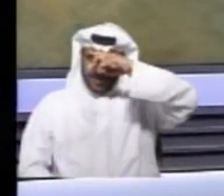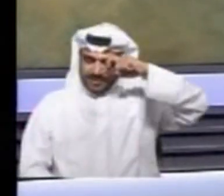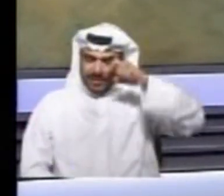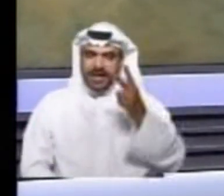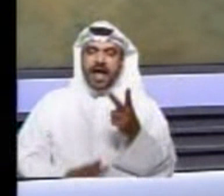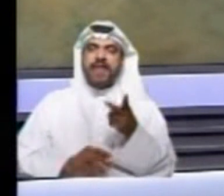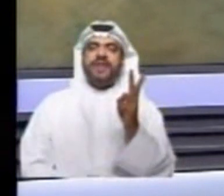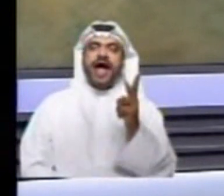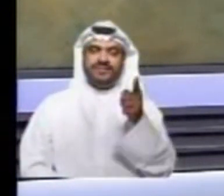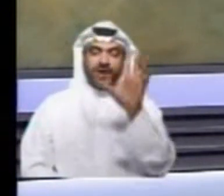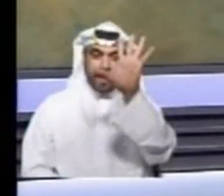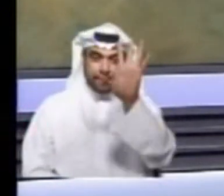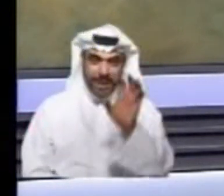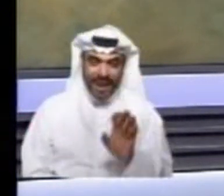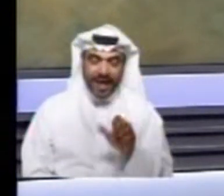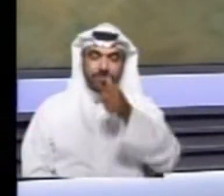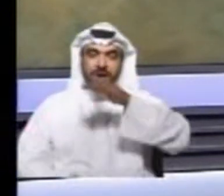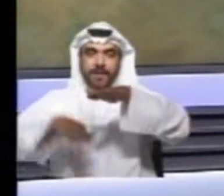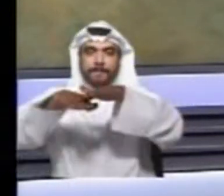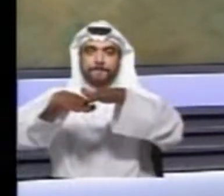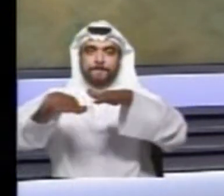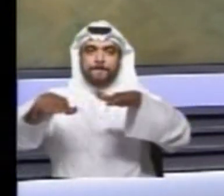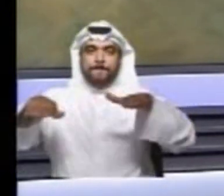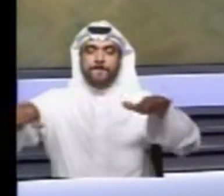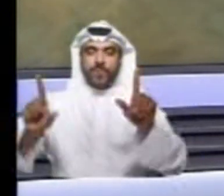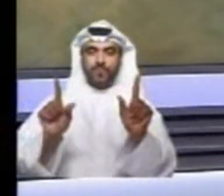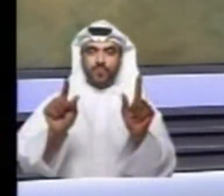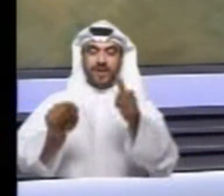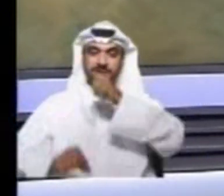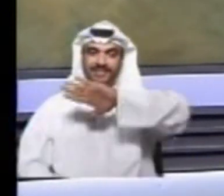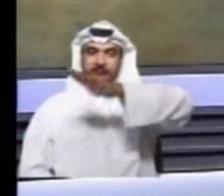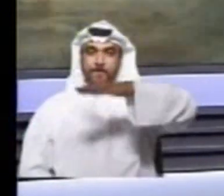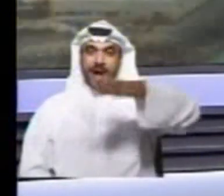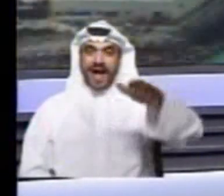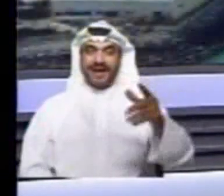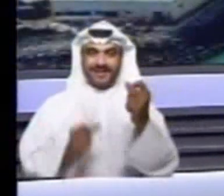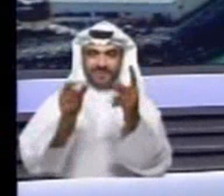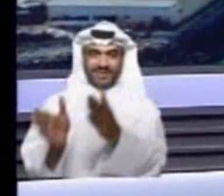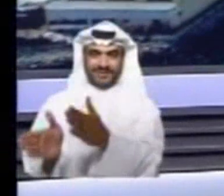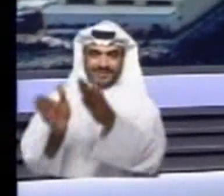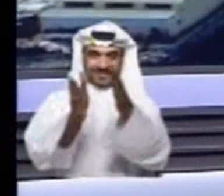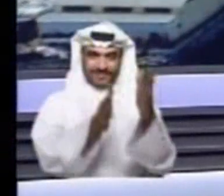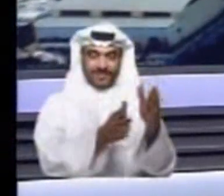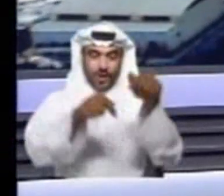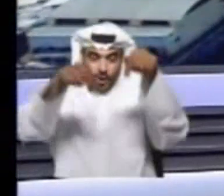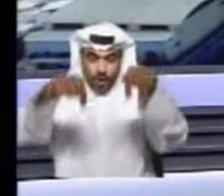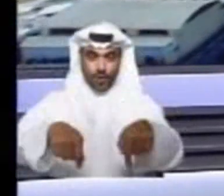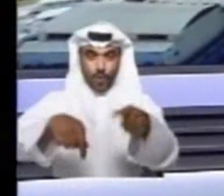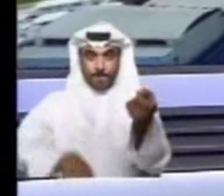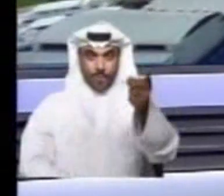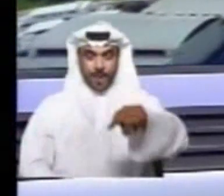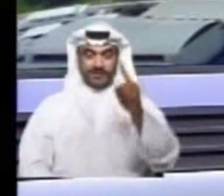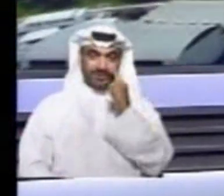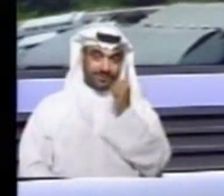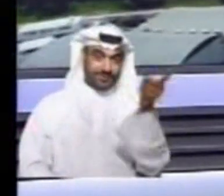درجة مئوية، والبحر خفيف إلى معتدل من 1 إلى 3 قدم، وأجواءنا مستقرة بإذن الله اليوم وباكر. البحر